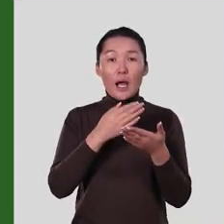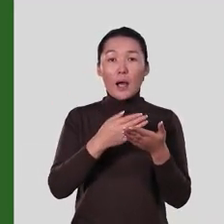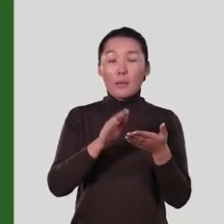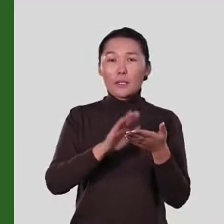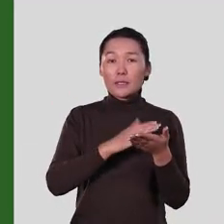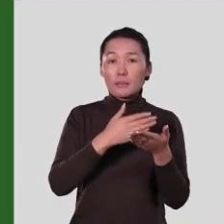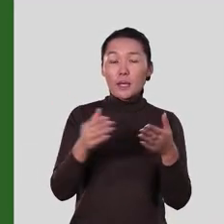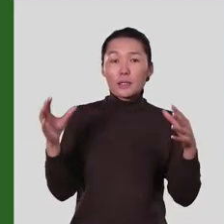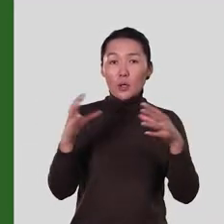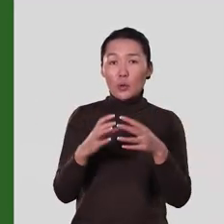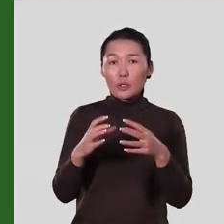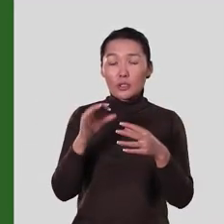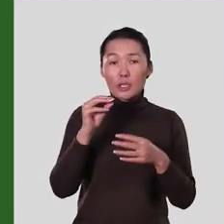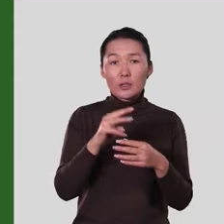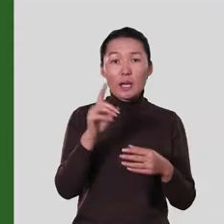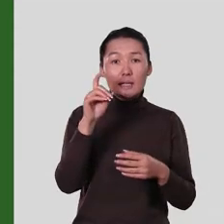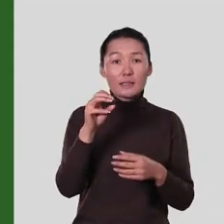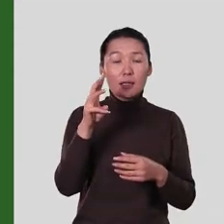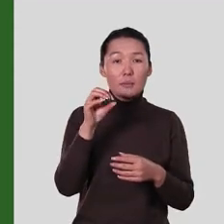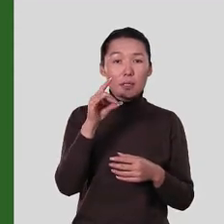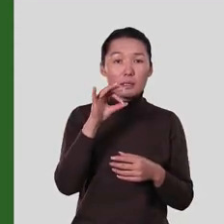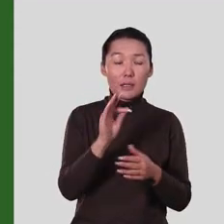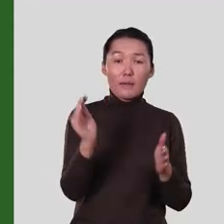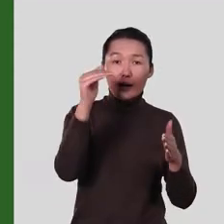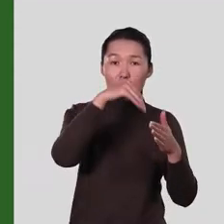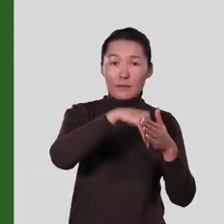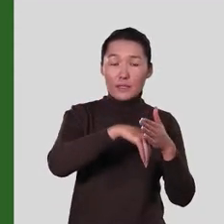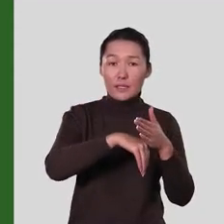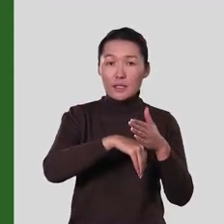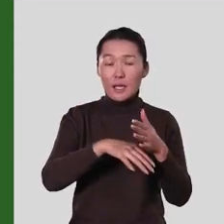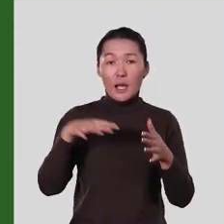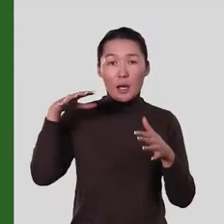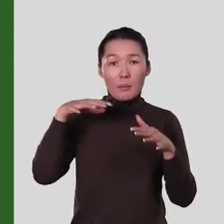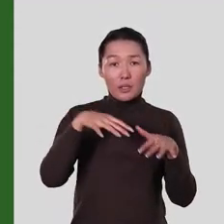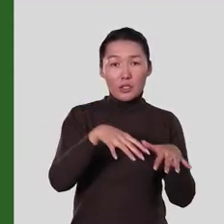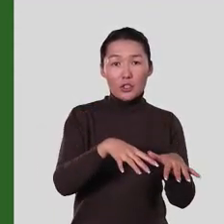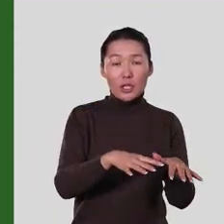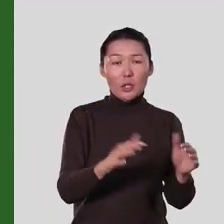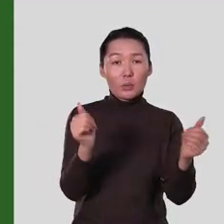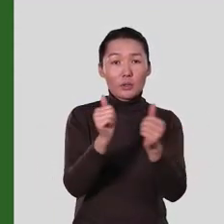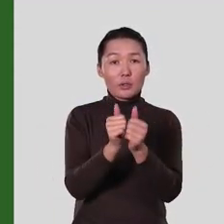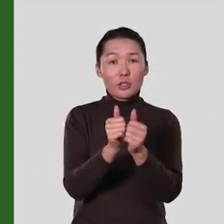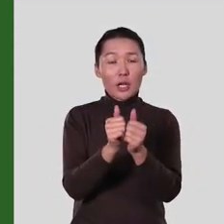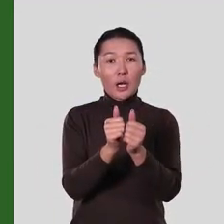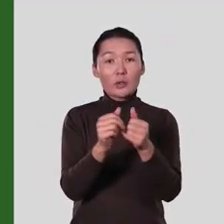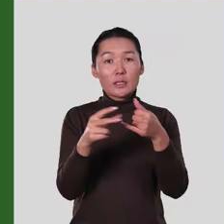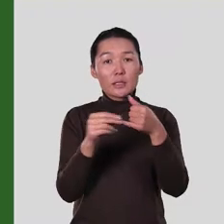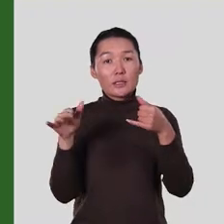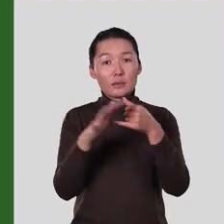уменьшаются от 100 метров и вниз по течению приближаются к земной